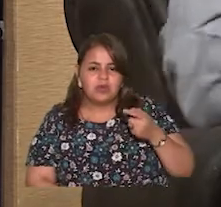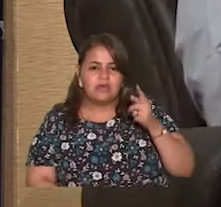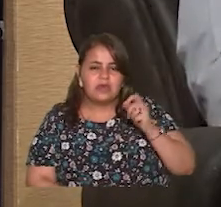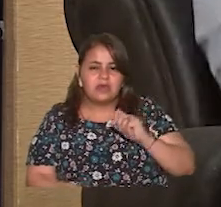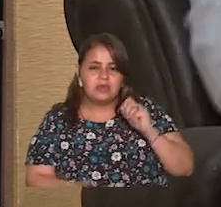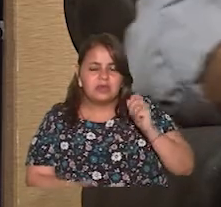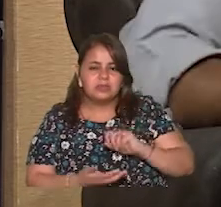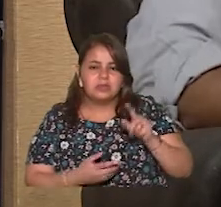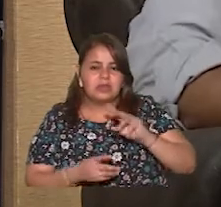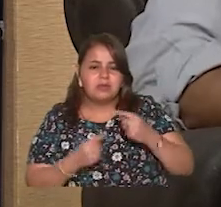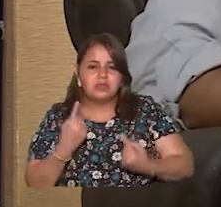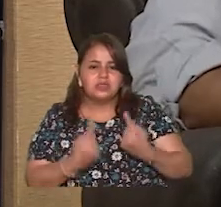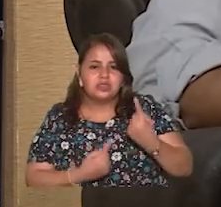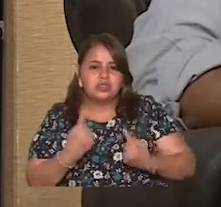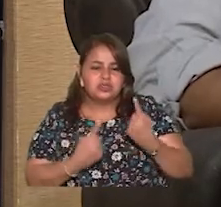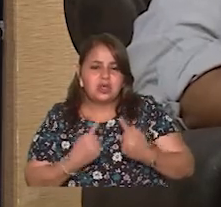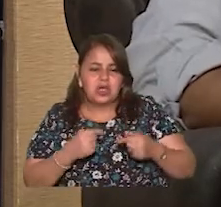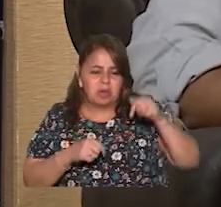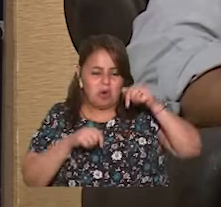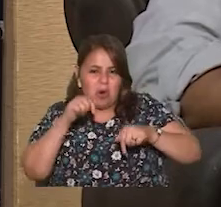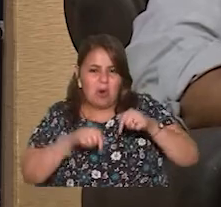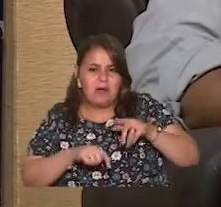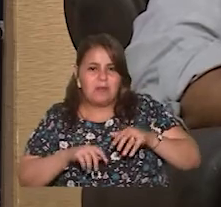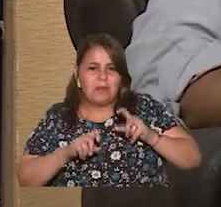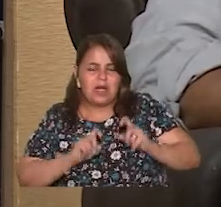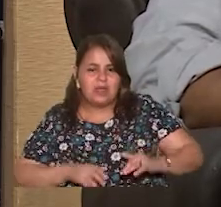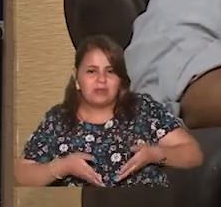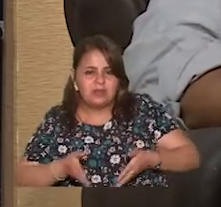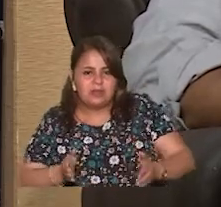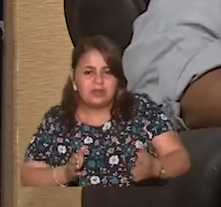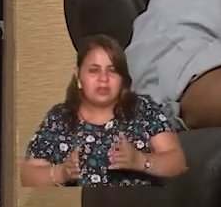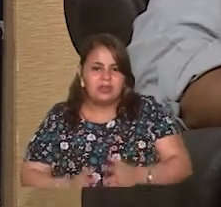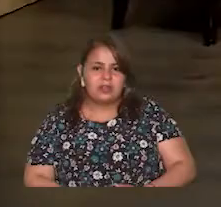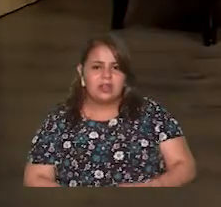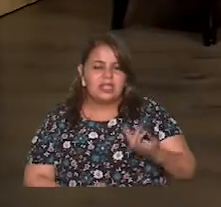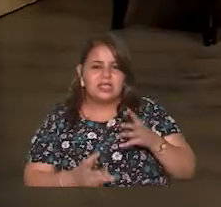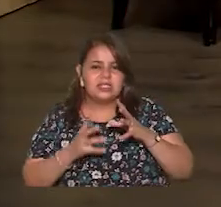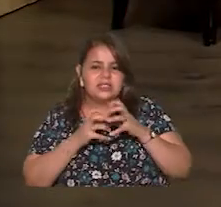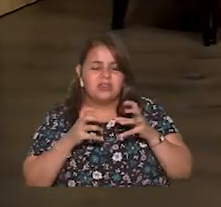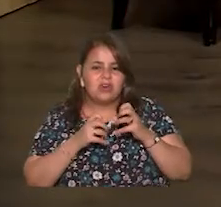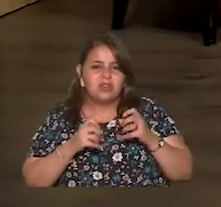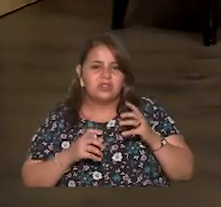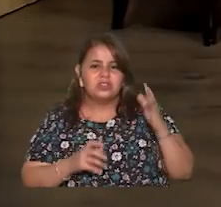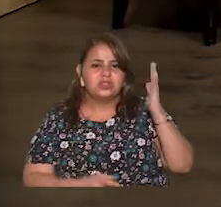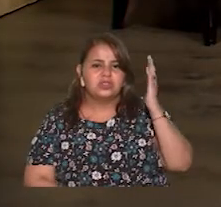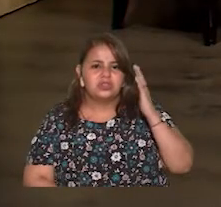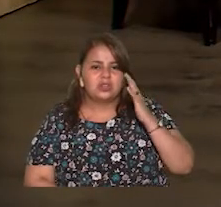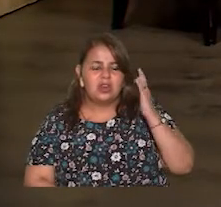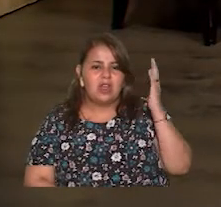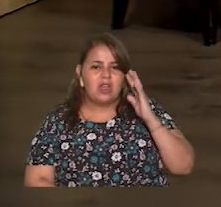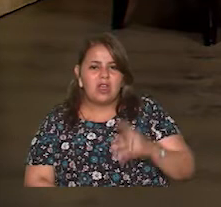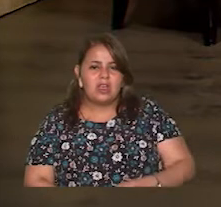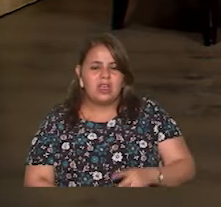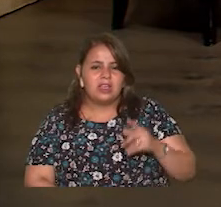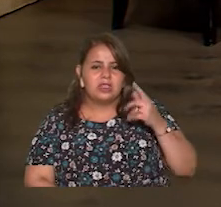يكون كشجره مغروسه عند مجاري الماء. تيجي تفكري كده، طب هي ايه صفات الشجره؟ ازاي الشجره دي تكون مثمره،